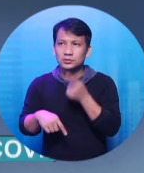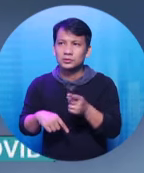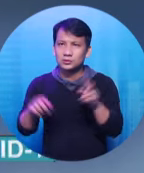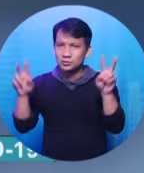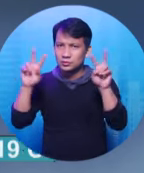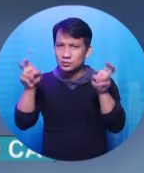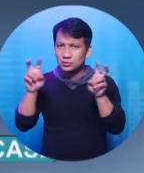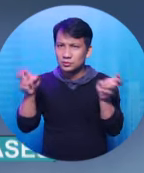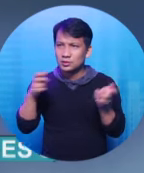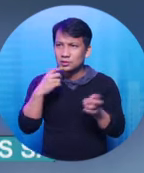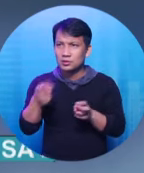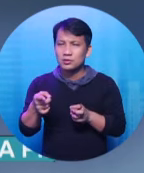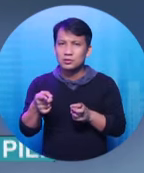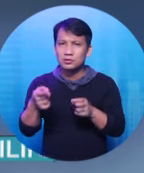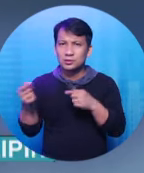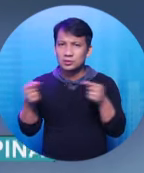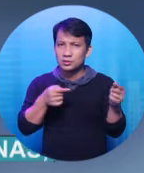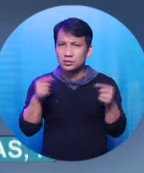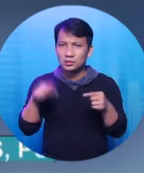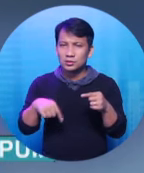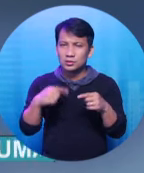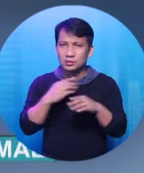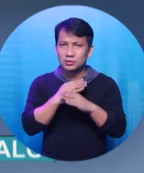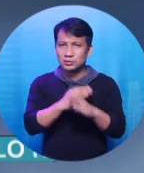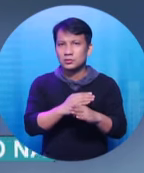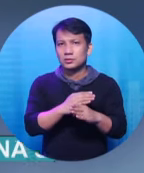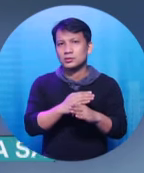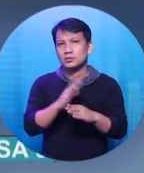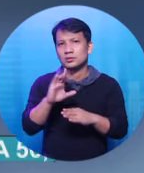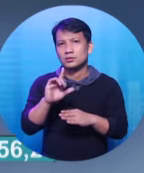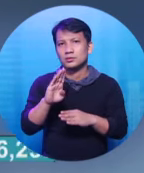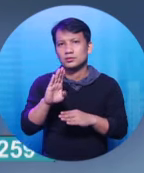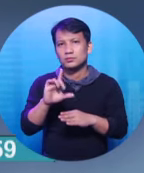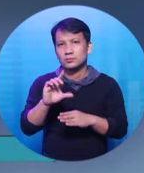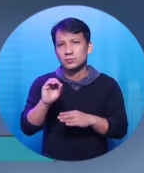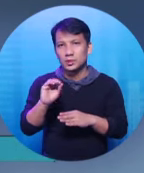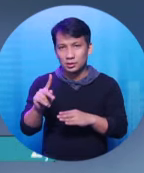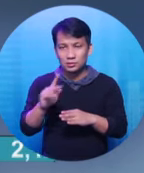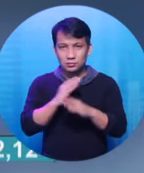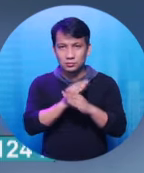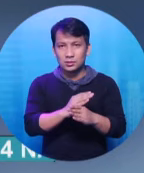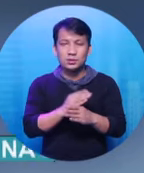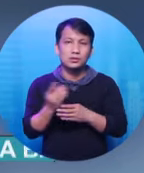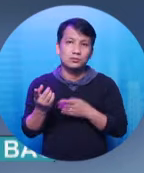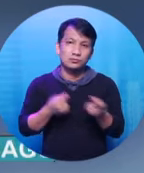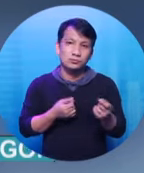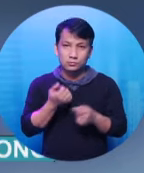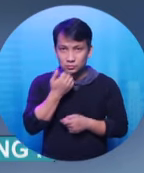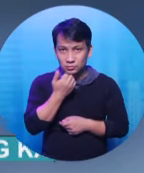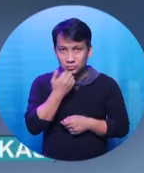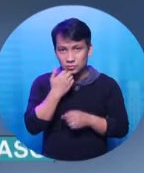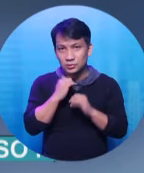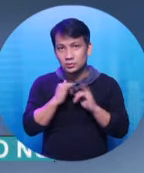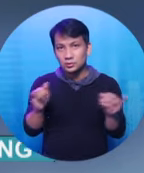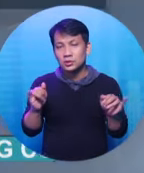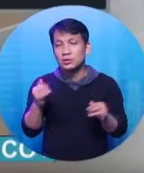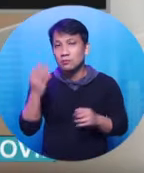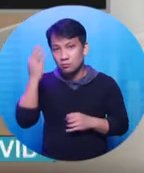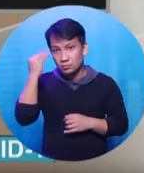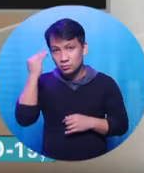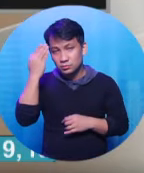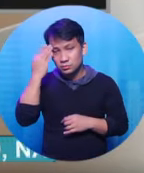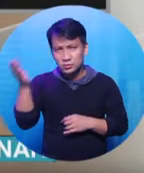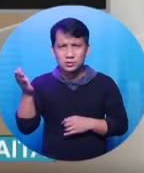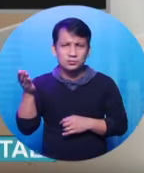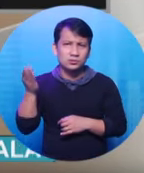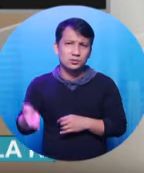kasi ng argument mo, then I block her na. Alam ko na may gagawin siyang something like that. Kasi I know her eh,